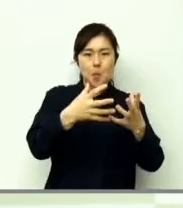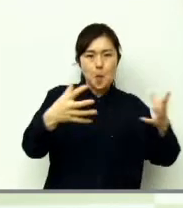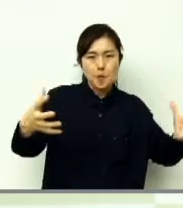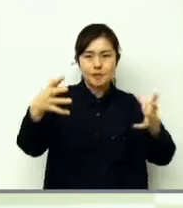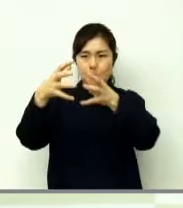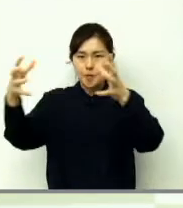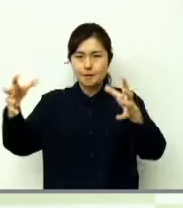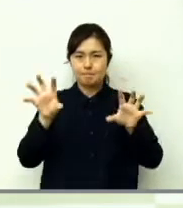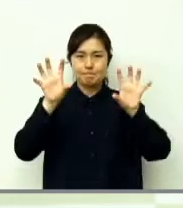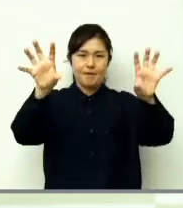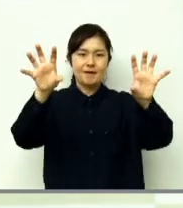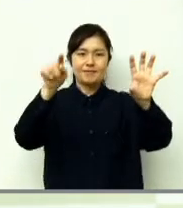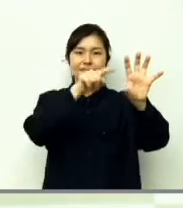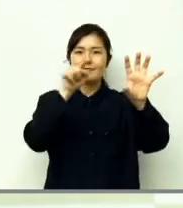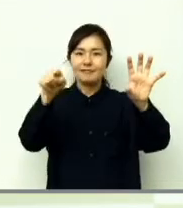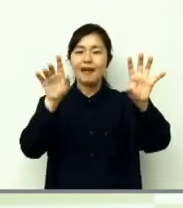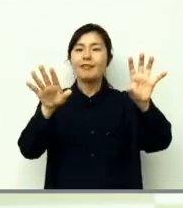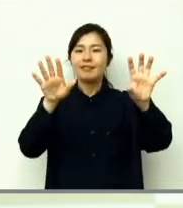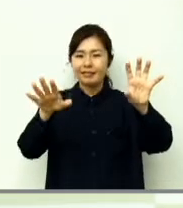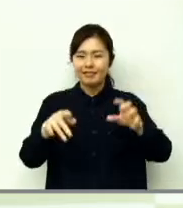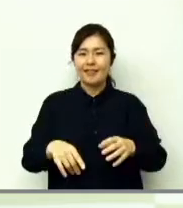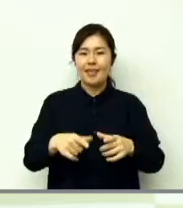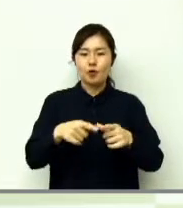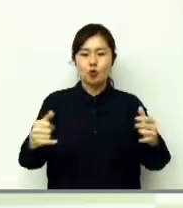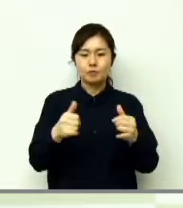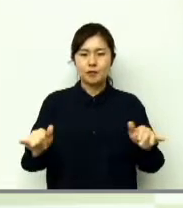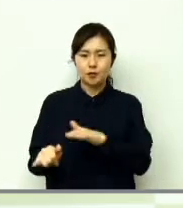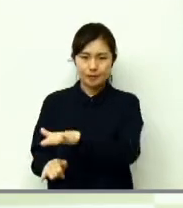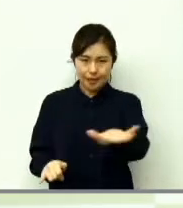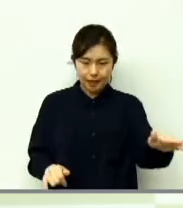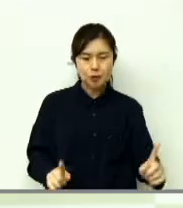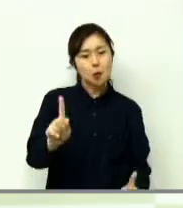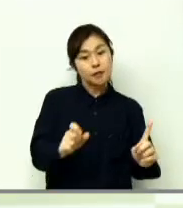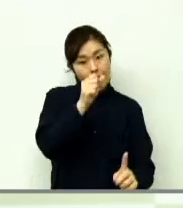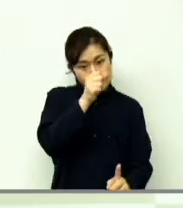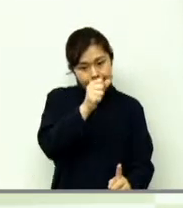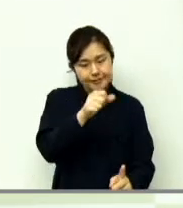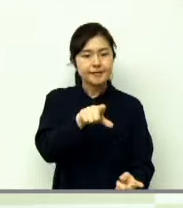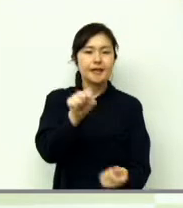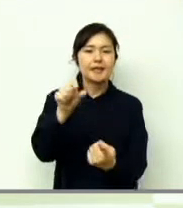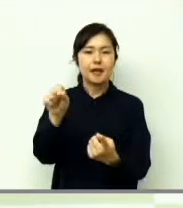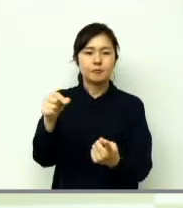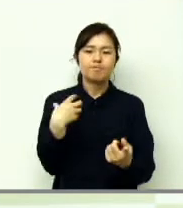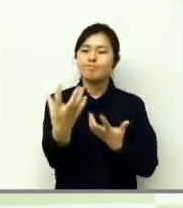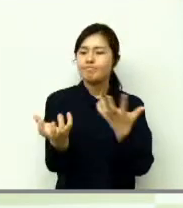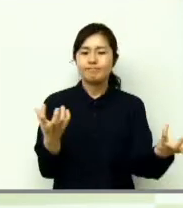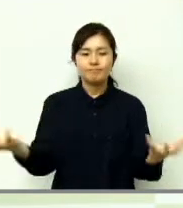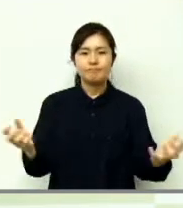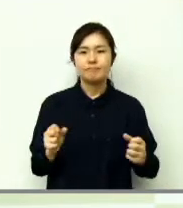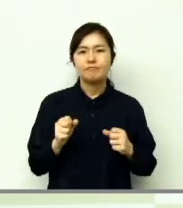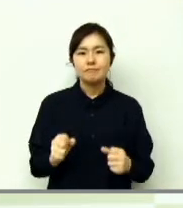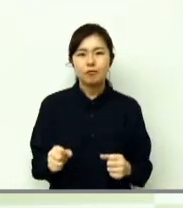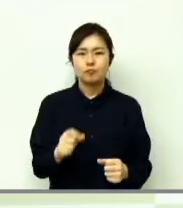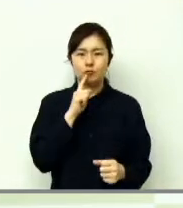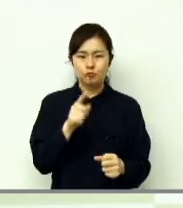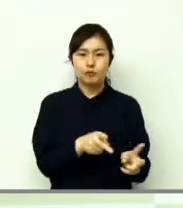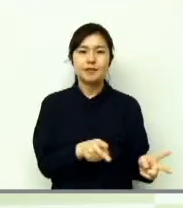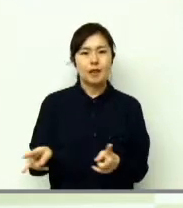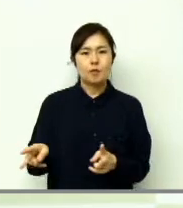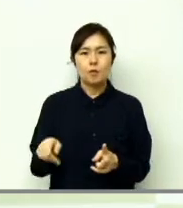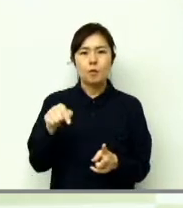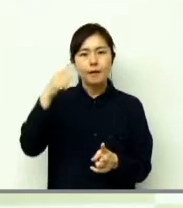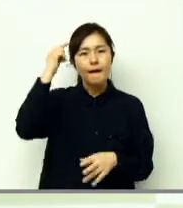んに、その中で選択をしていただくというのが、この制度の大きな、基本的